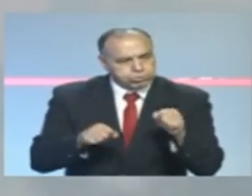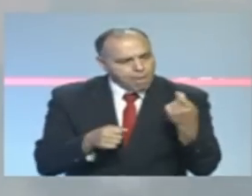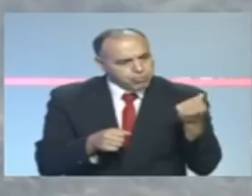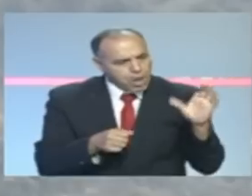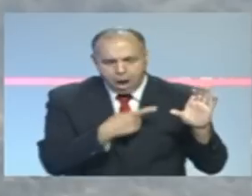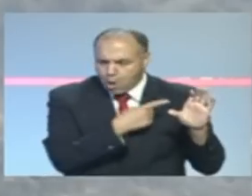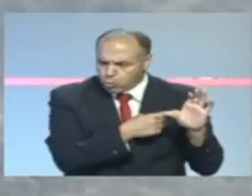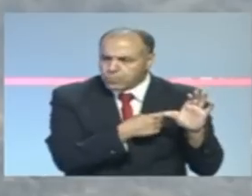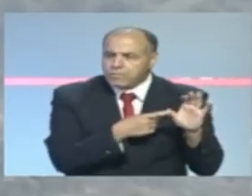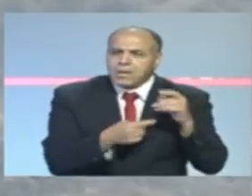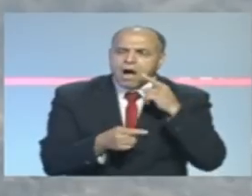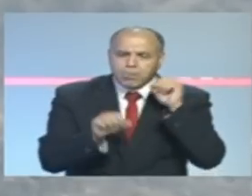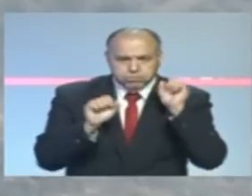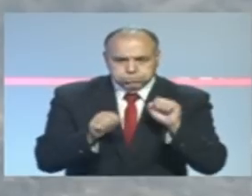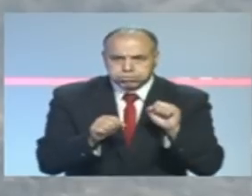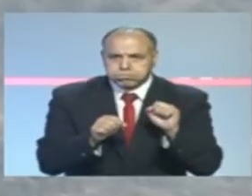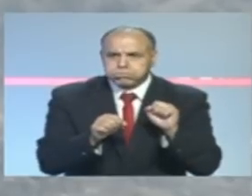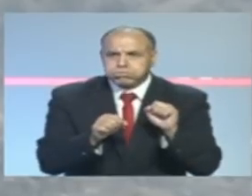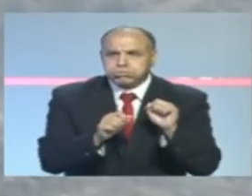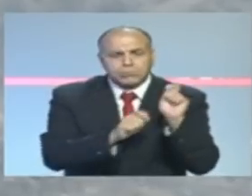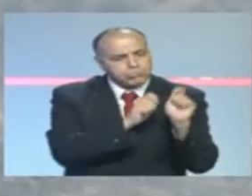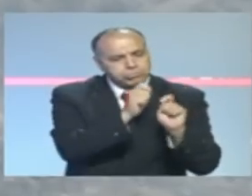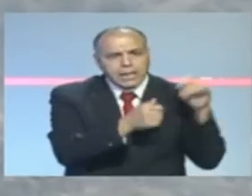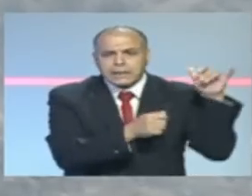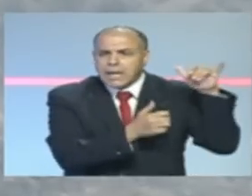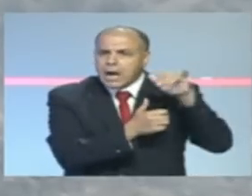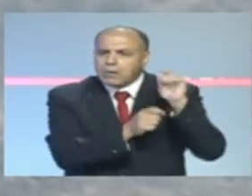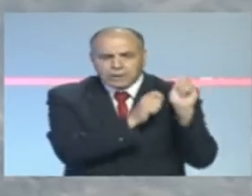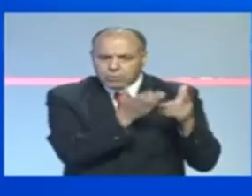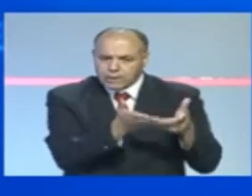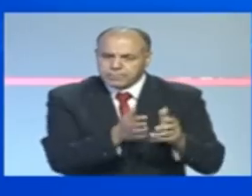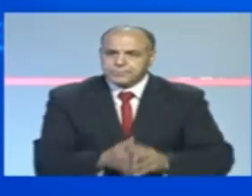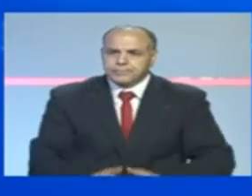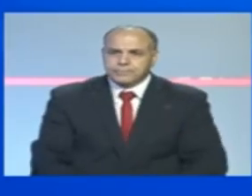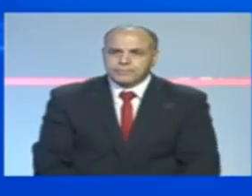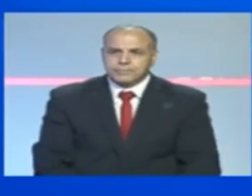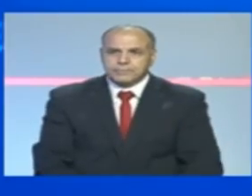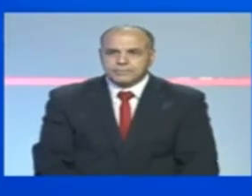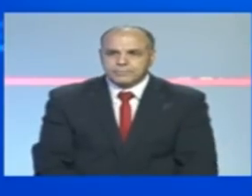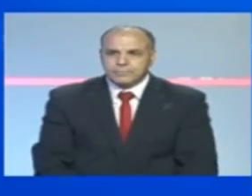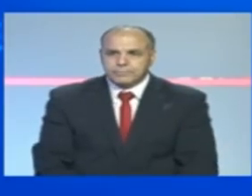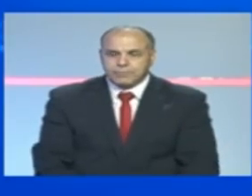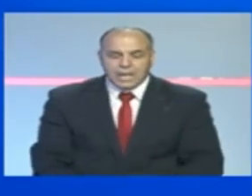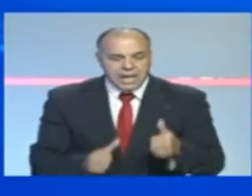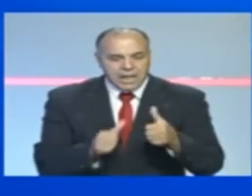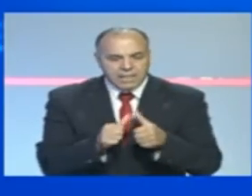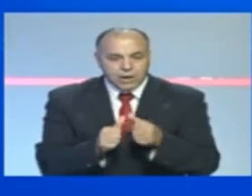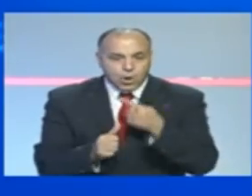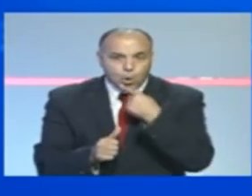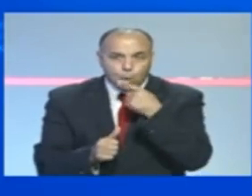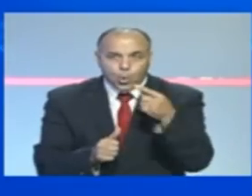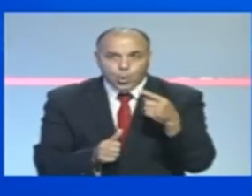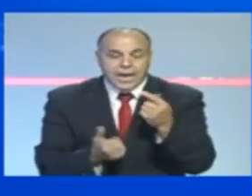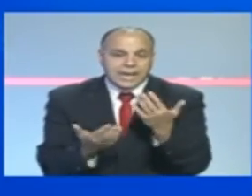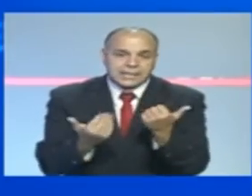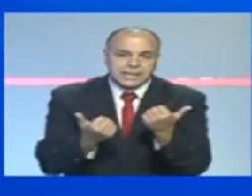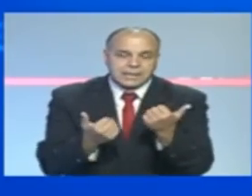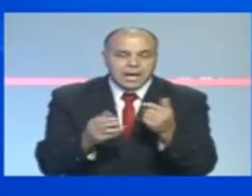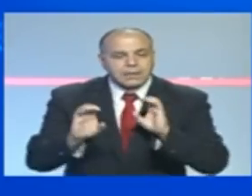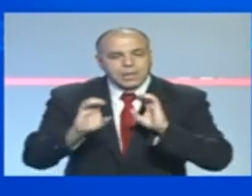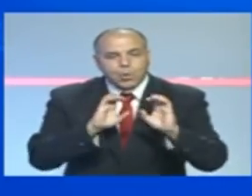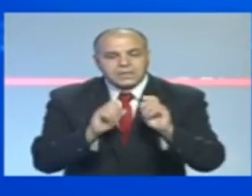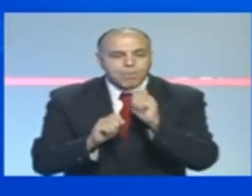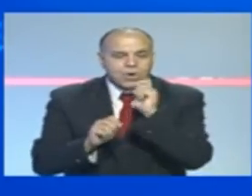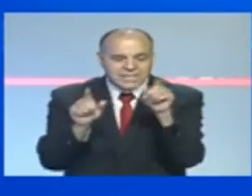لا يسمح لهذا اقتناء هذه الطائرات ونذكر مشاهدينا الكرام ما عندنا في انتظار التوصل مع